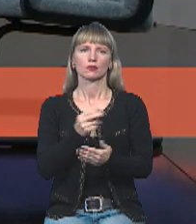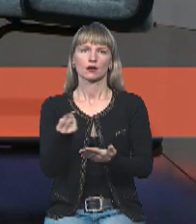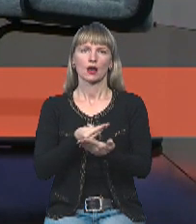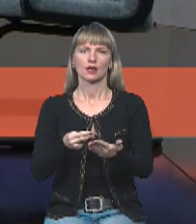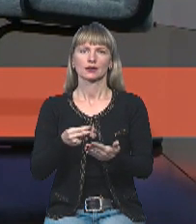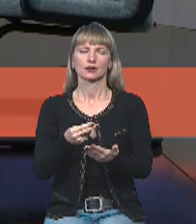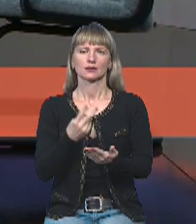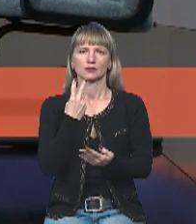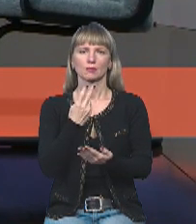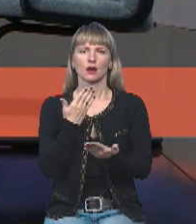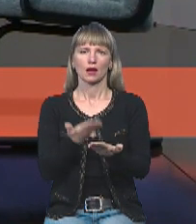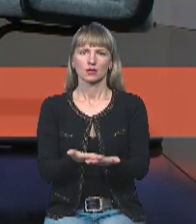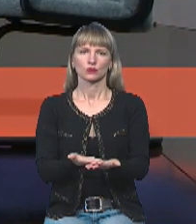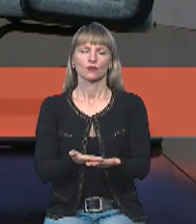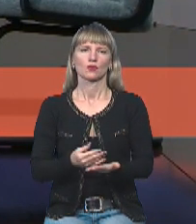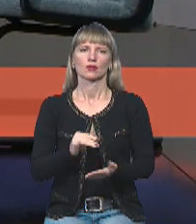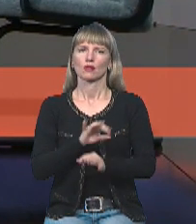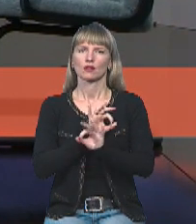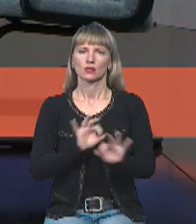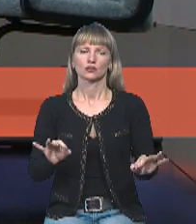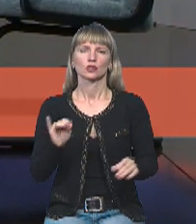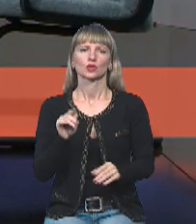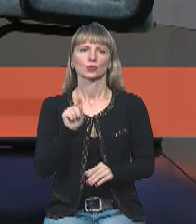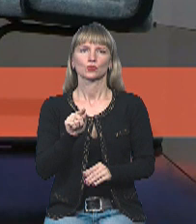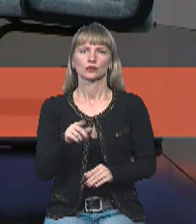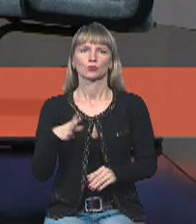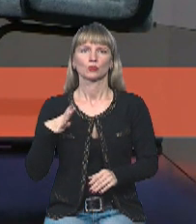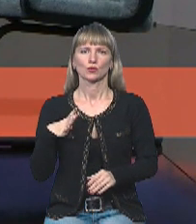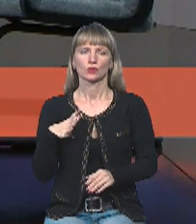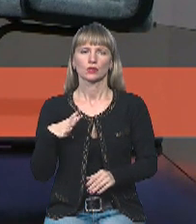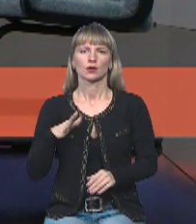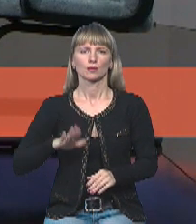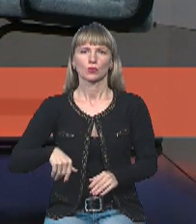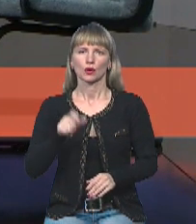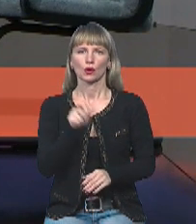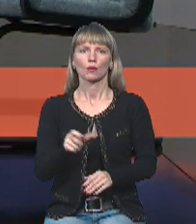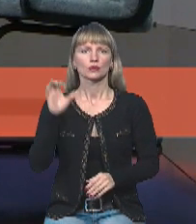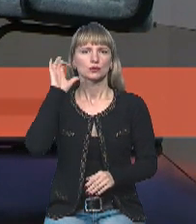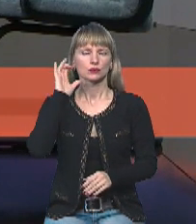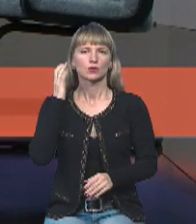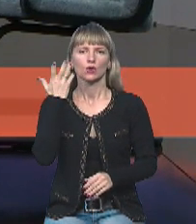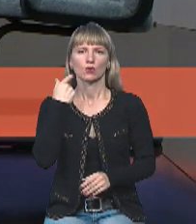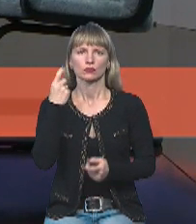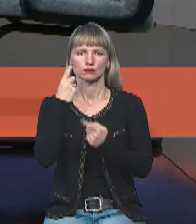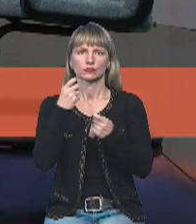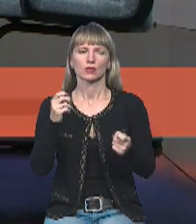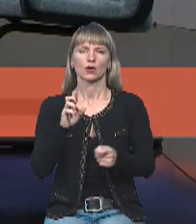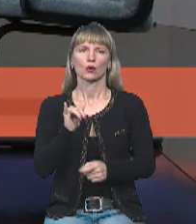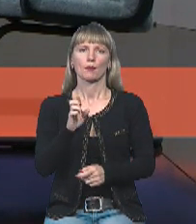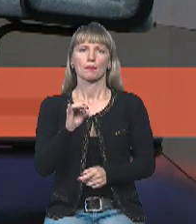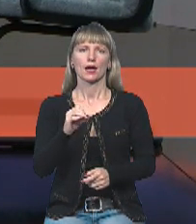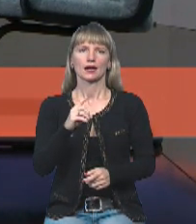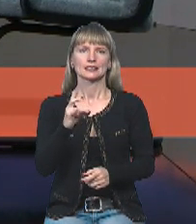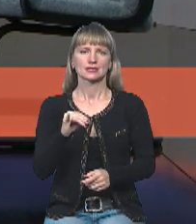добре, чудово. І тоді також були вже потім громадські слухання, коли оголошені в березні,